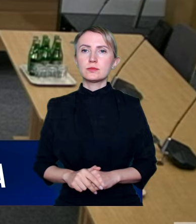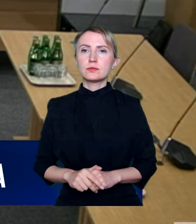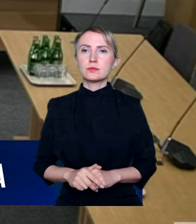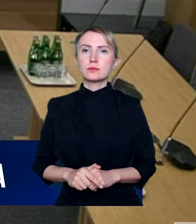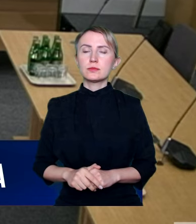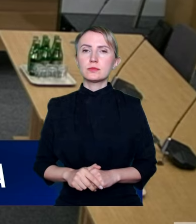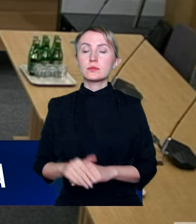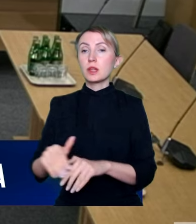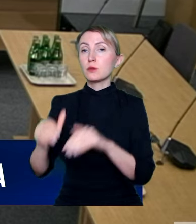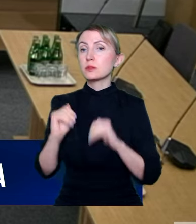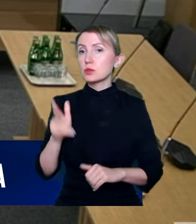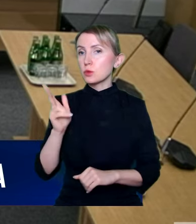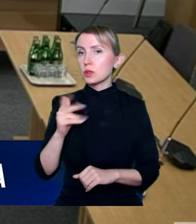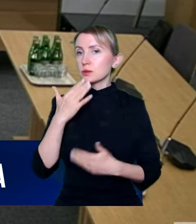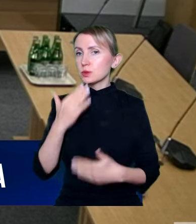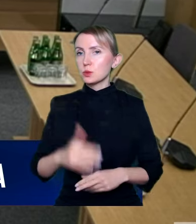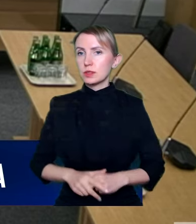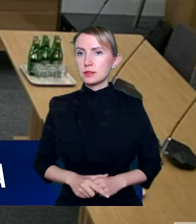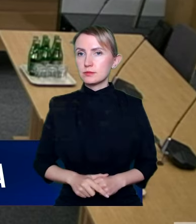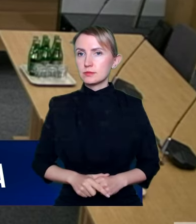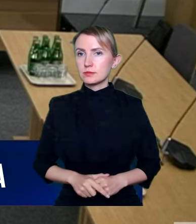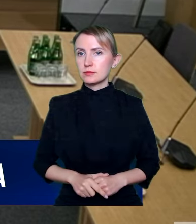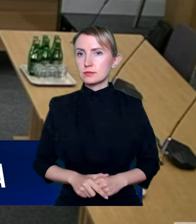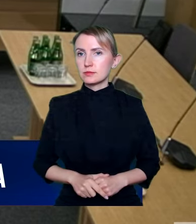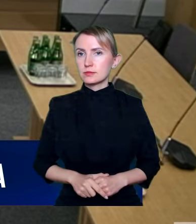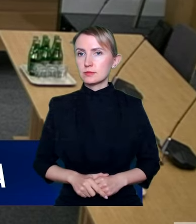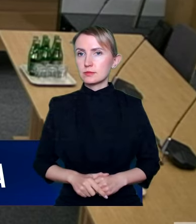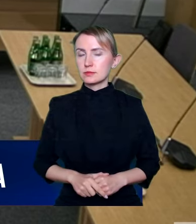Kto się wstrzymał? Dziękuję.